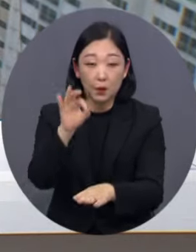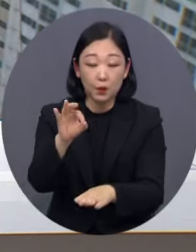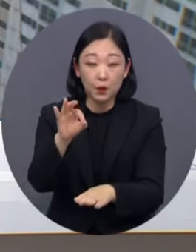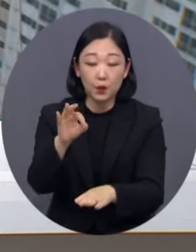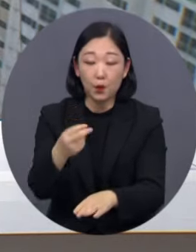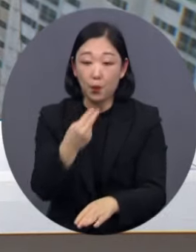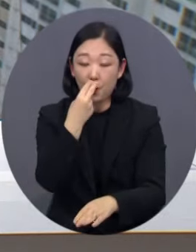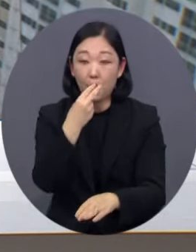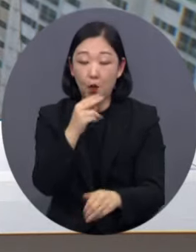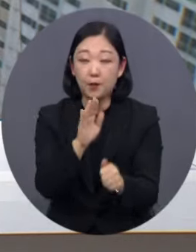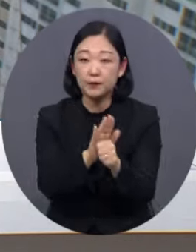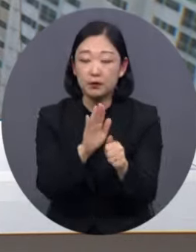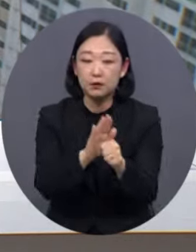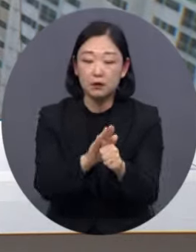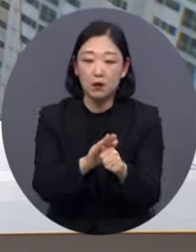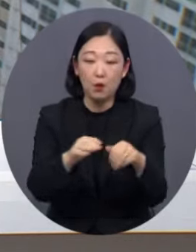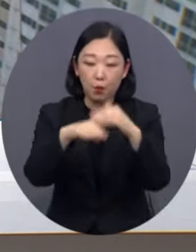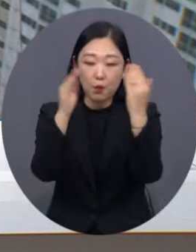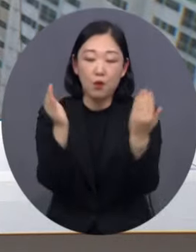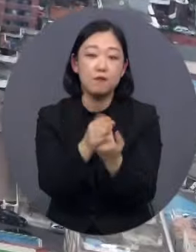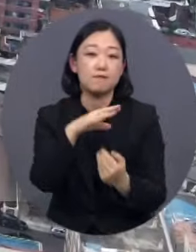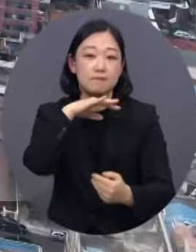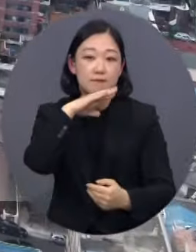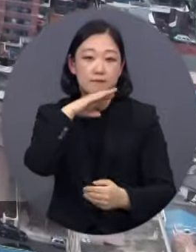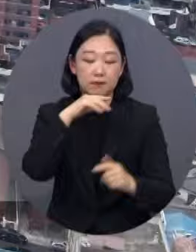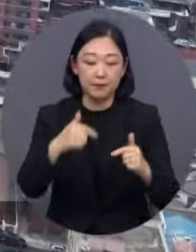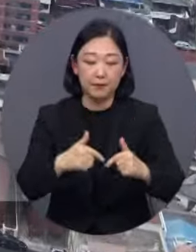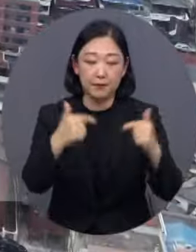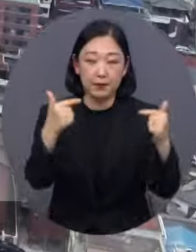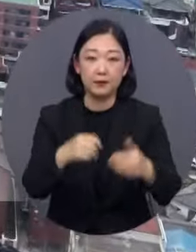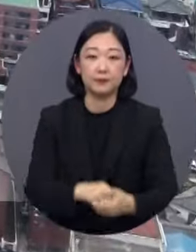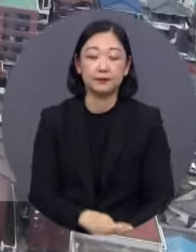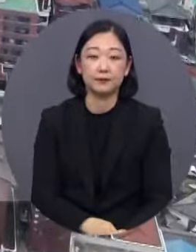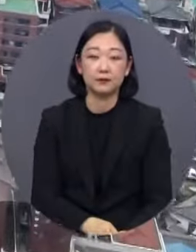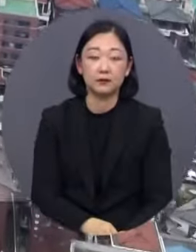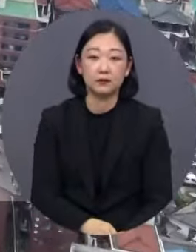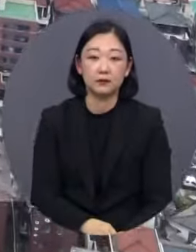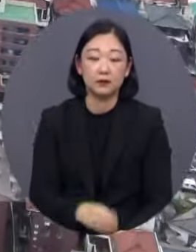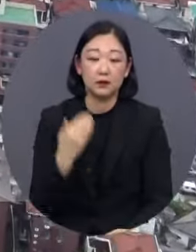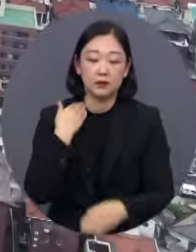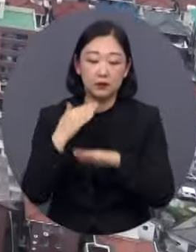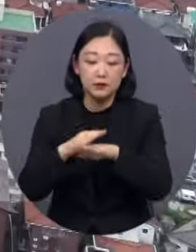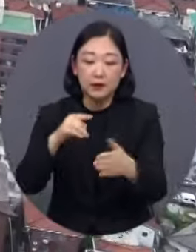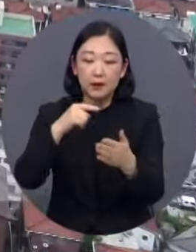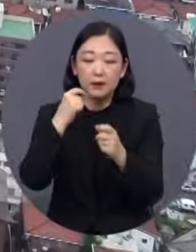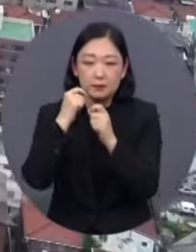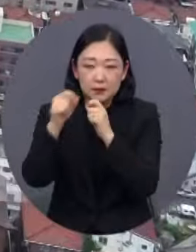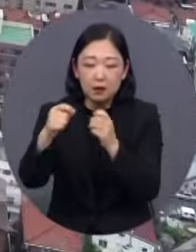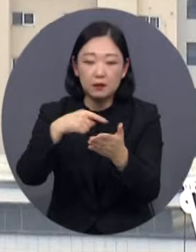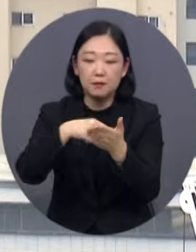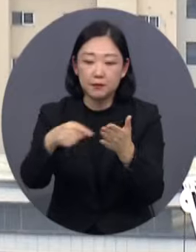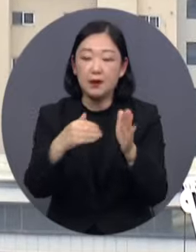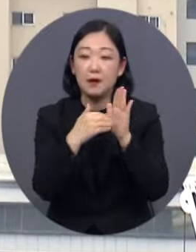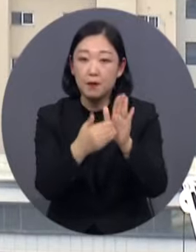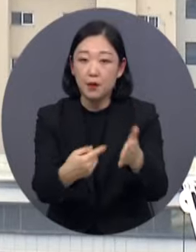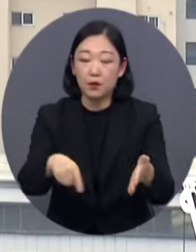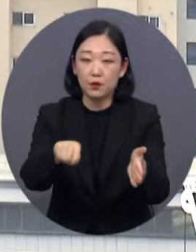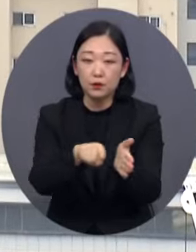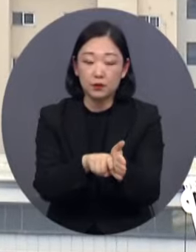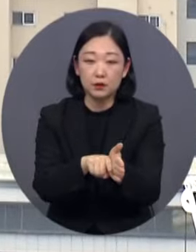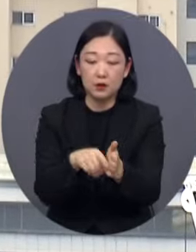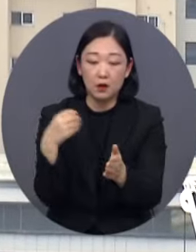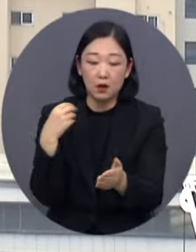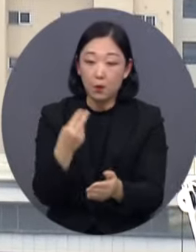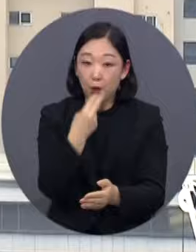지원이 모든 연령으로 확대됩니다. 제주도는 전세 피해 예방을 위해 지난해부터 시행한 전세 보증금